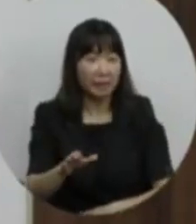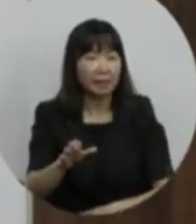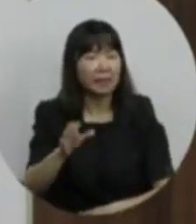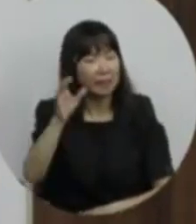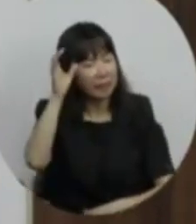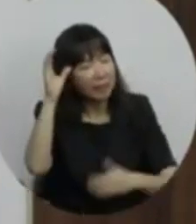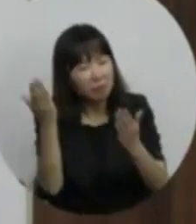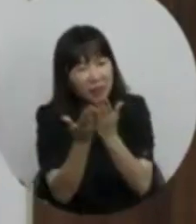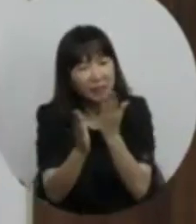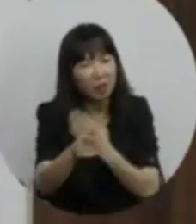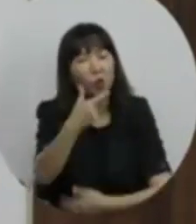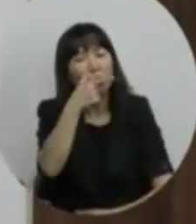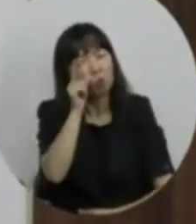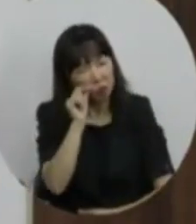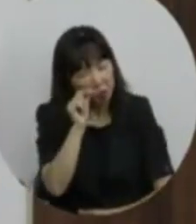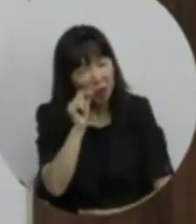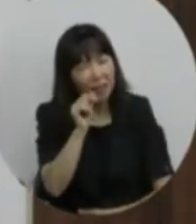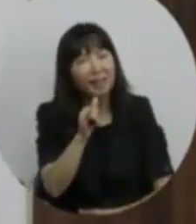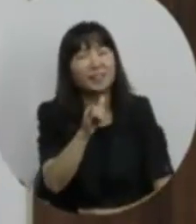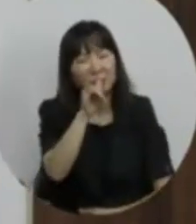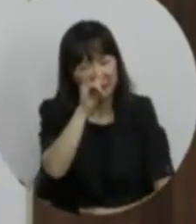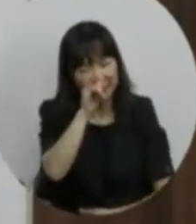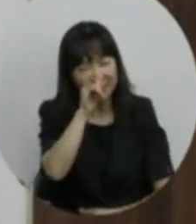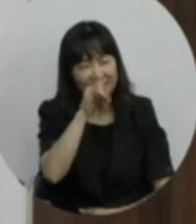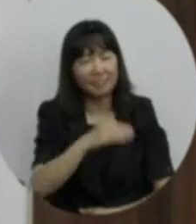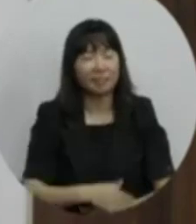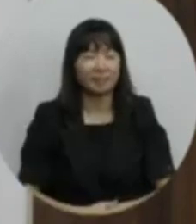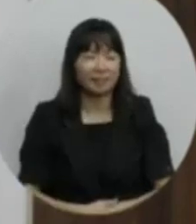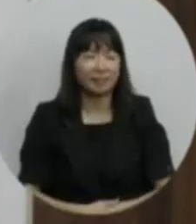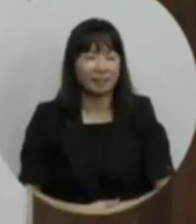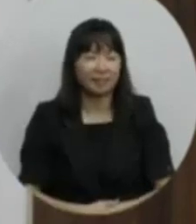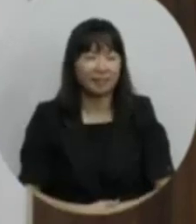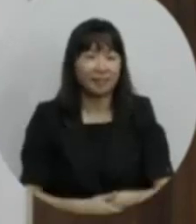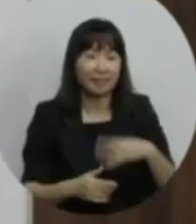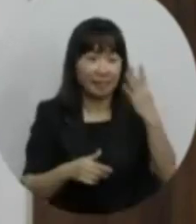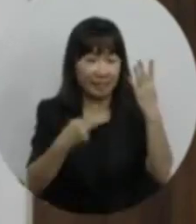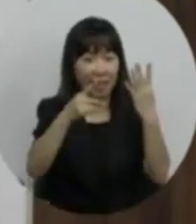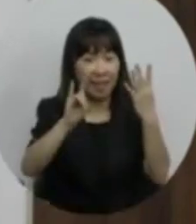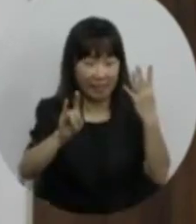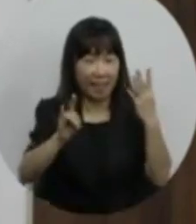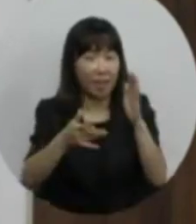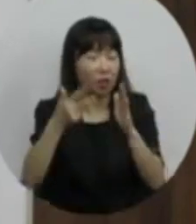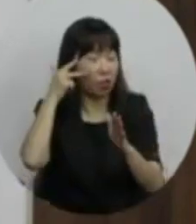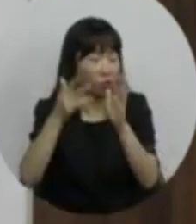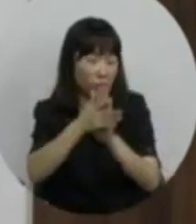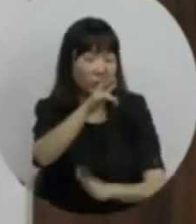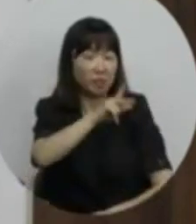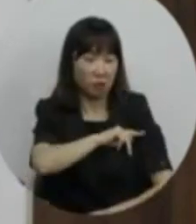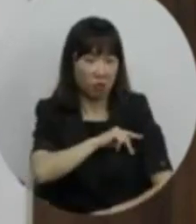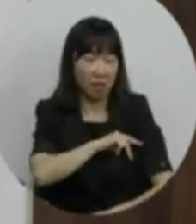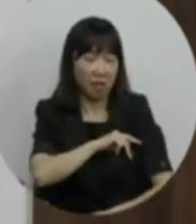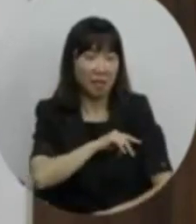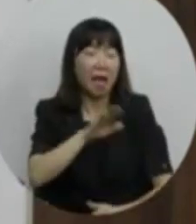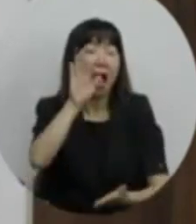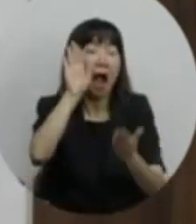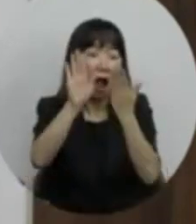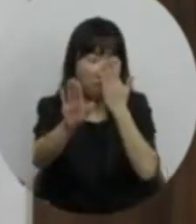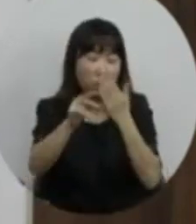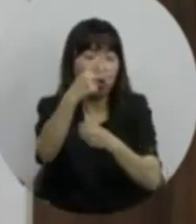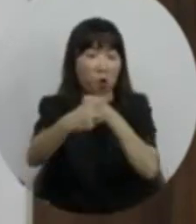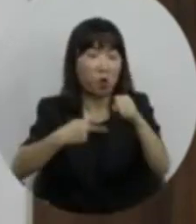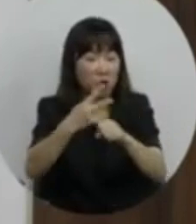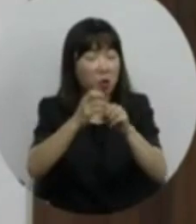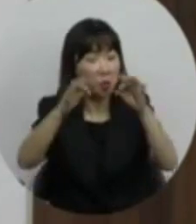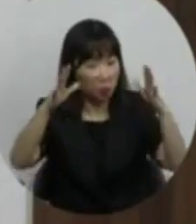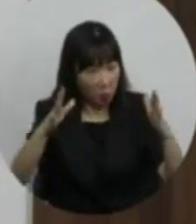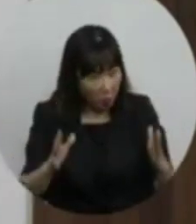못하고 부족했던 면도 많이 있을 거라고 생각됩니다. 제4대 여주시의회는 앞으로 남은 후반기 2년의 임기